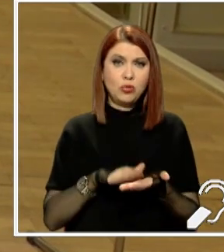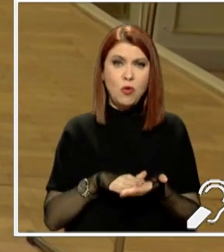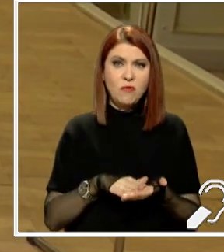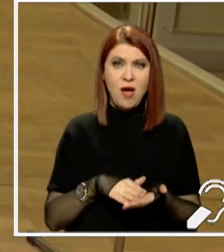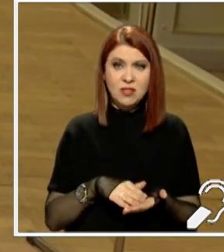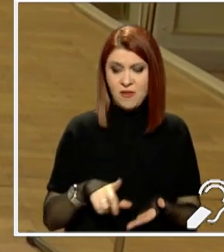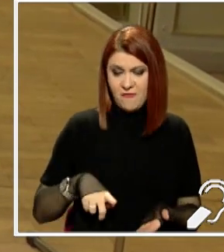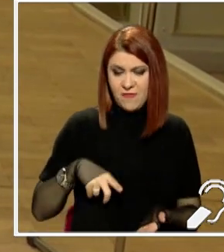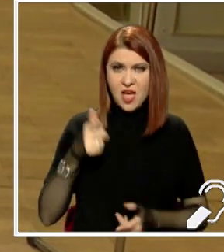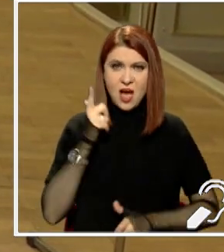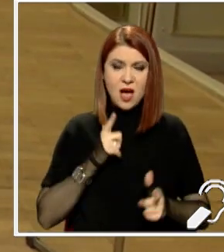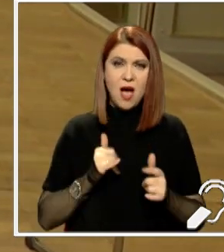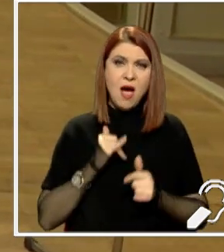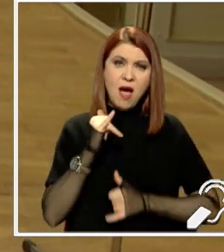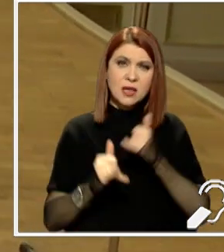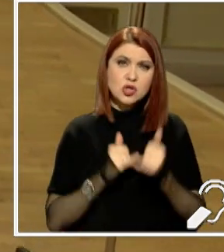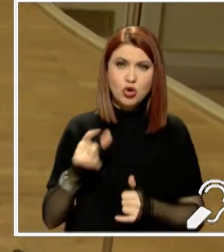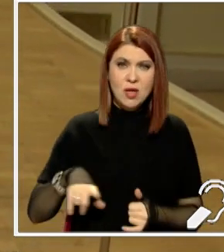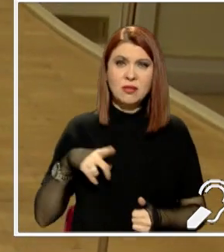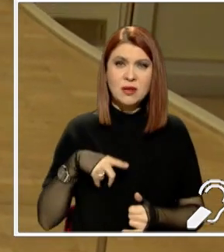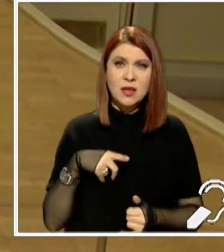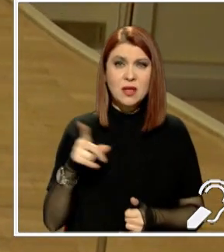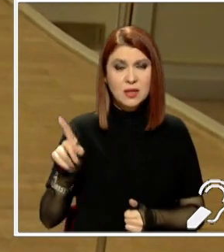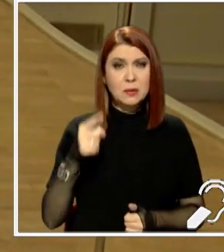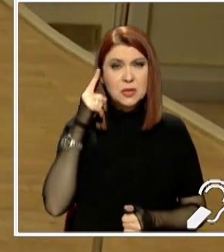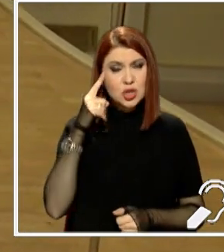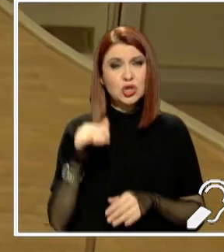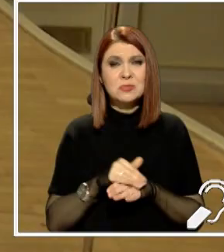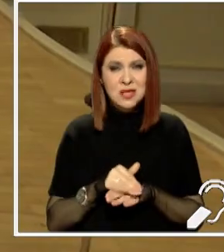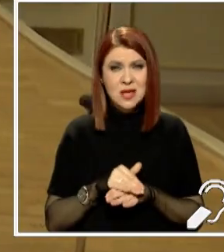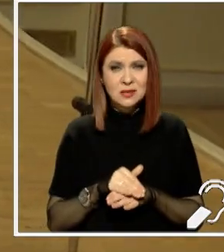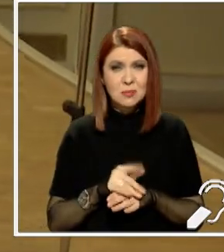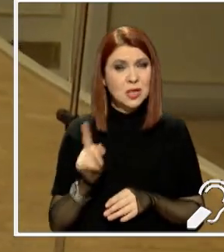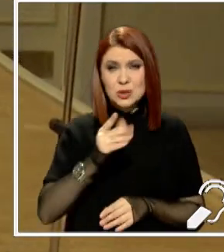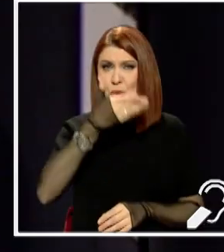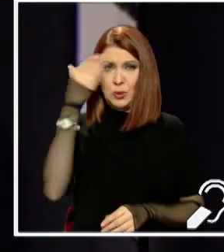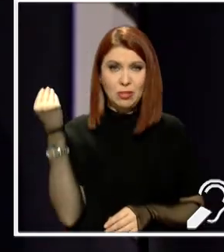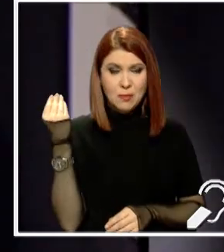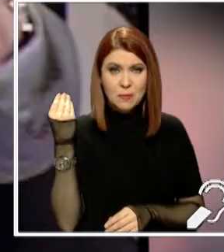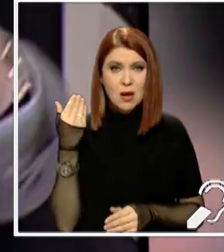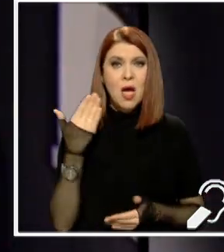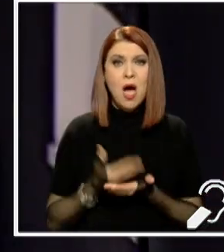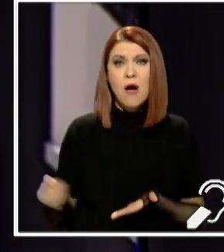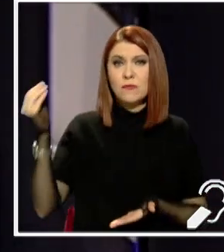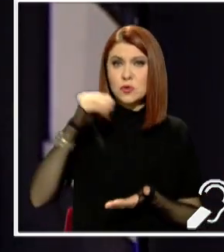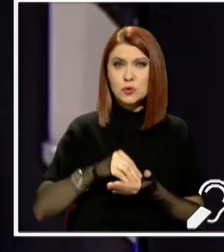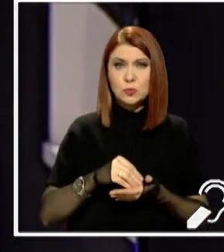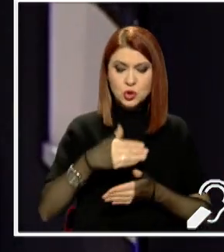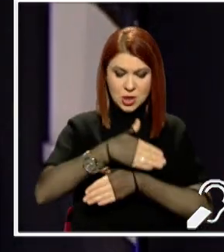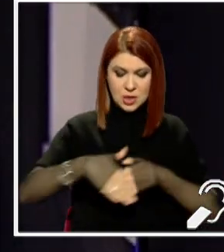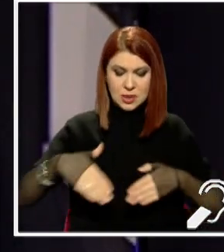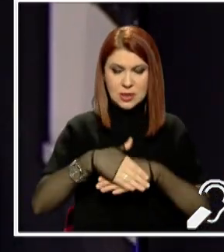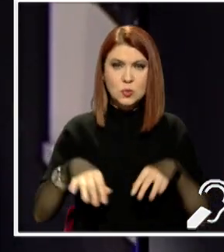prin care a trecut. Era o fire optimistă, spunea că trebuie să știm să iertăm, dar să nu uităm. Am fost puși în rânduri de